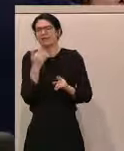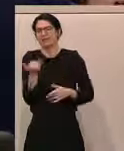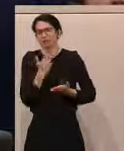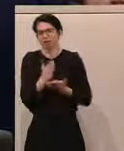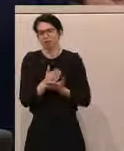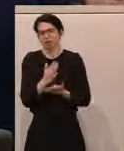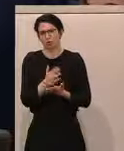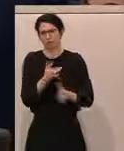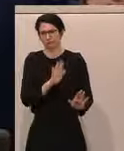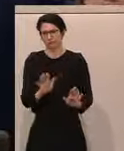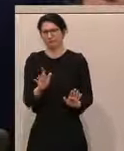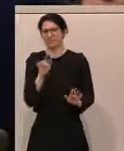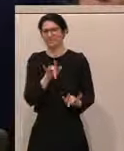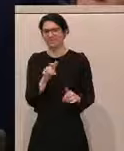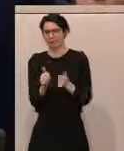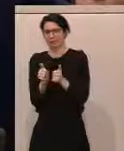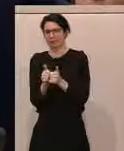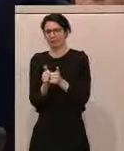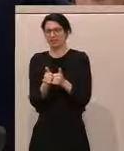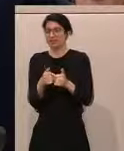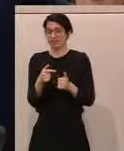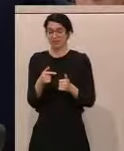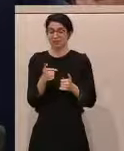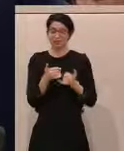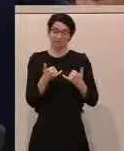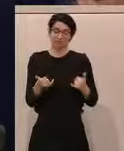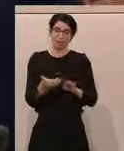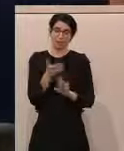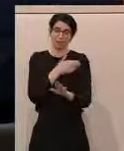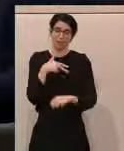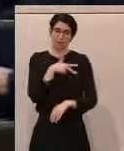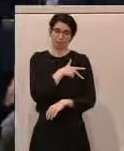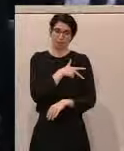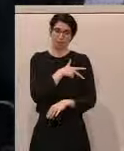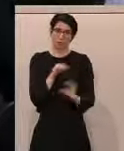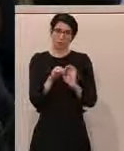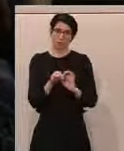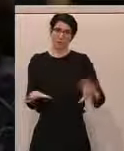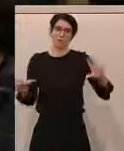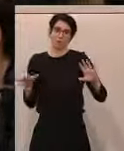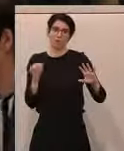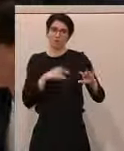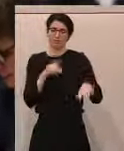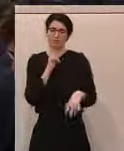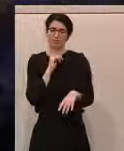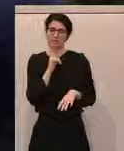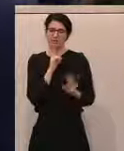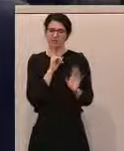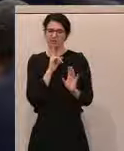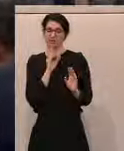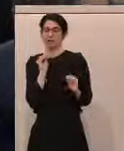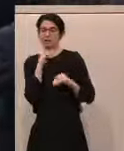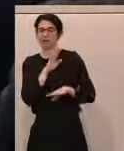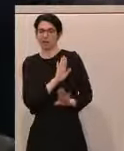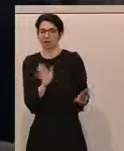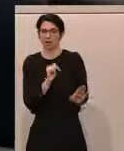vorhatte. Auch diesen Partner, wie schon zuvor, die SPÖ hineinzulegen und